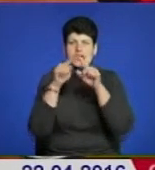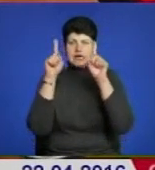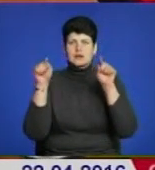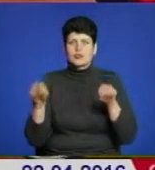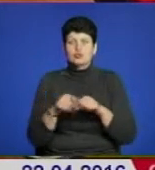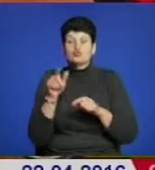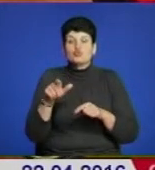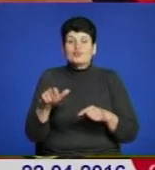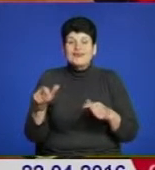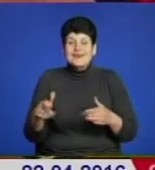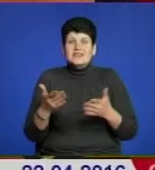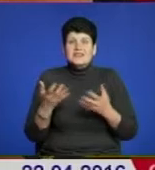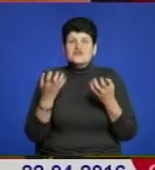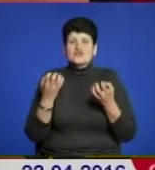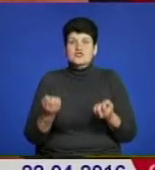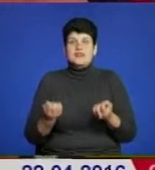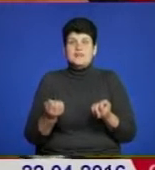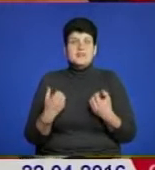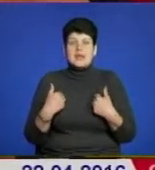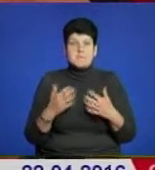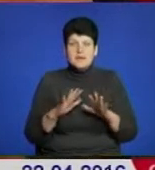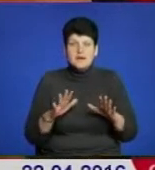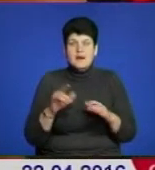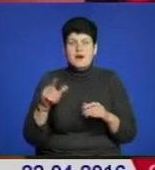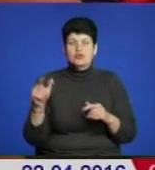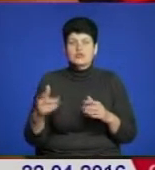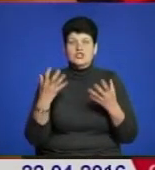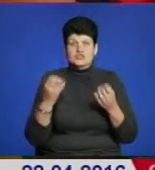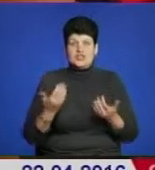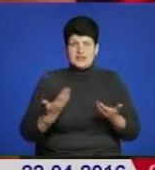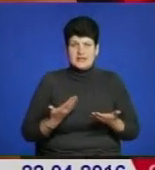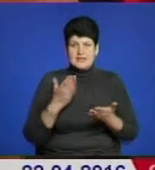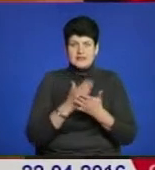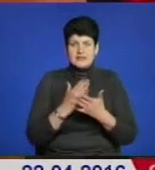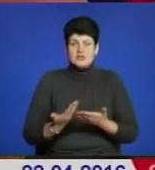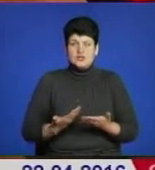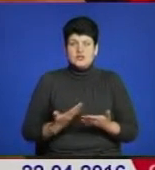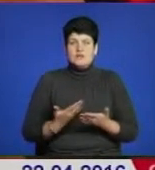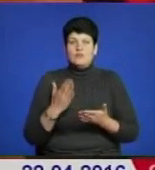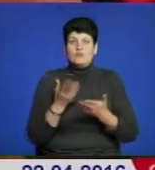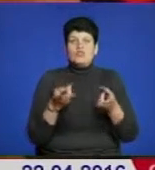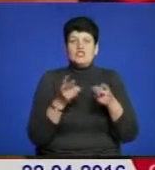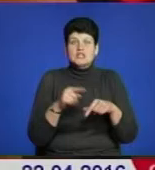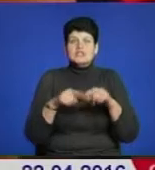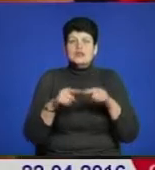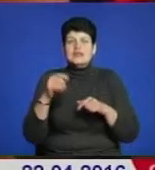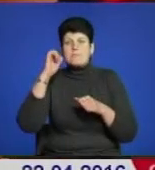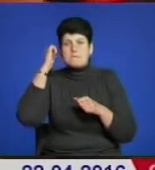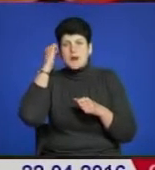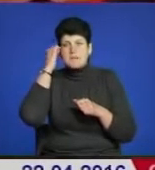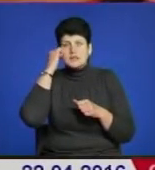людей, яких ми ще не ми, а люди, які між нами ще є, бо лишилися родини, які пам'ятають, є